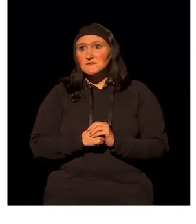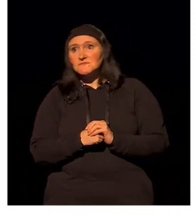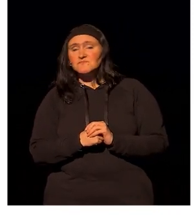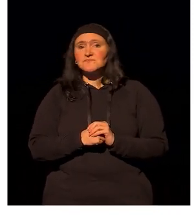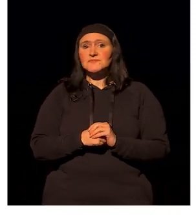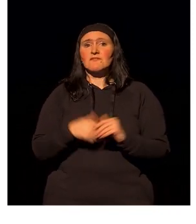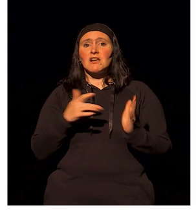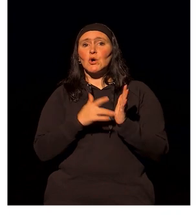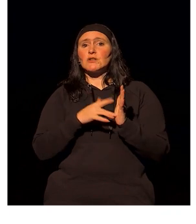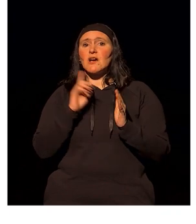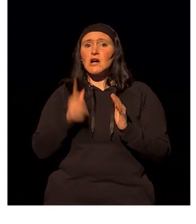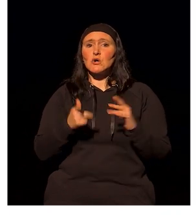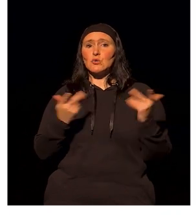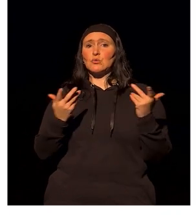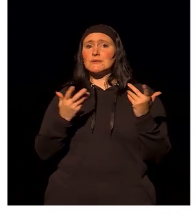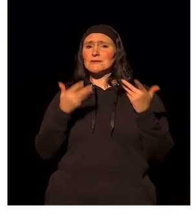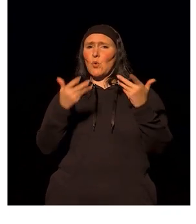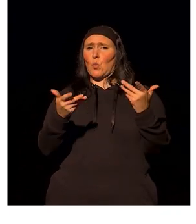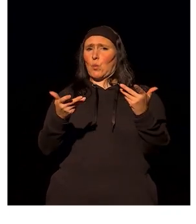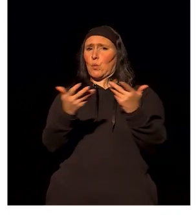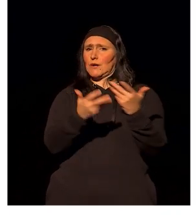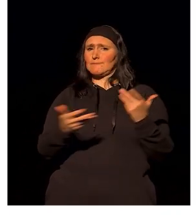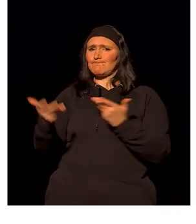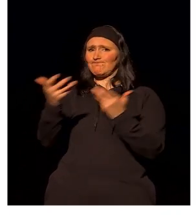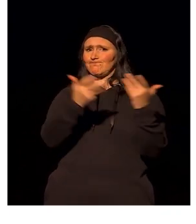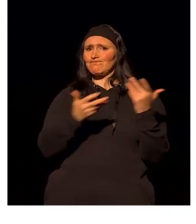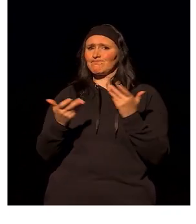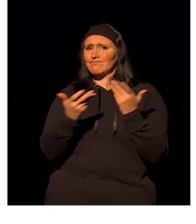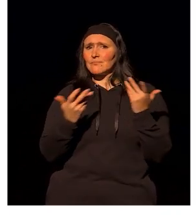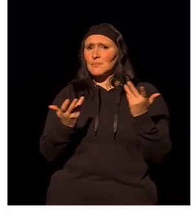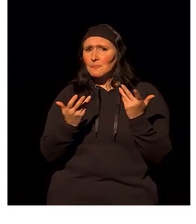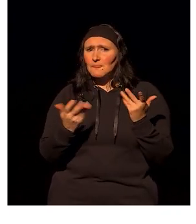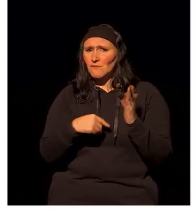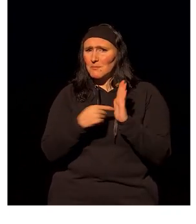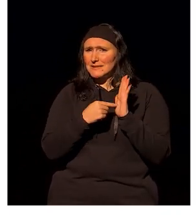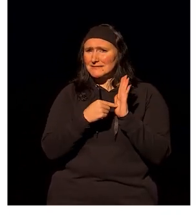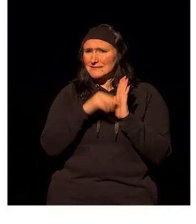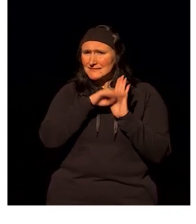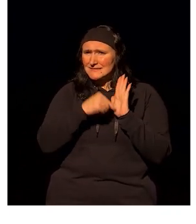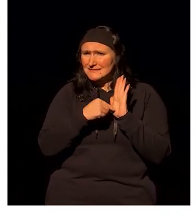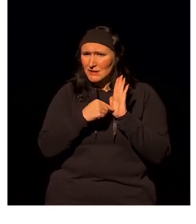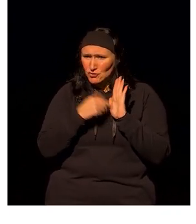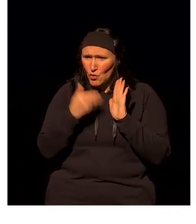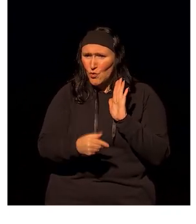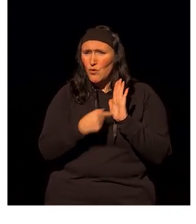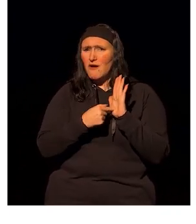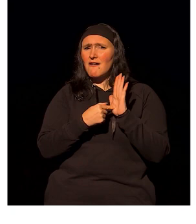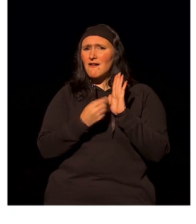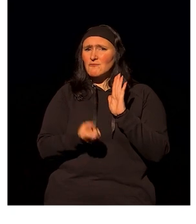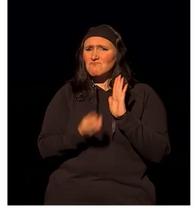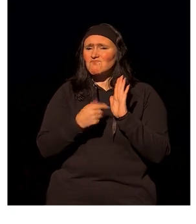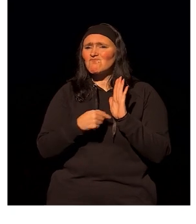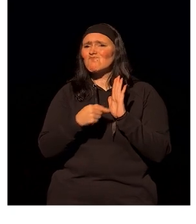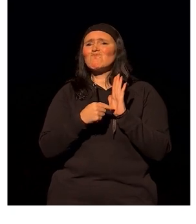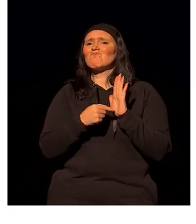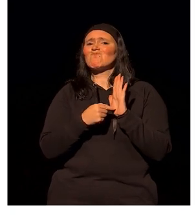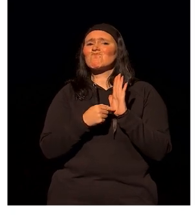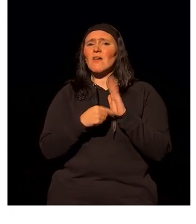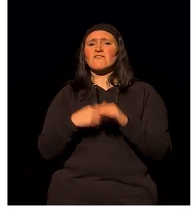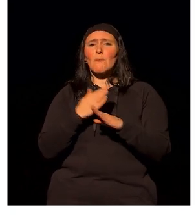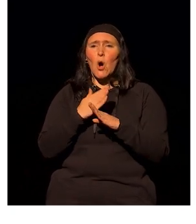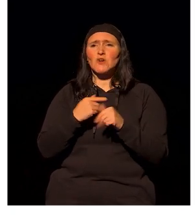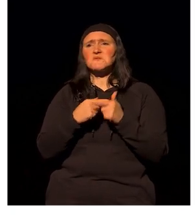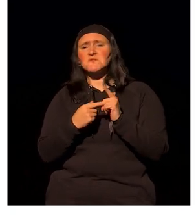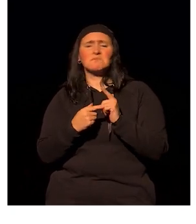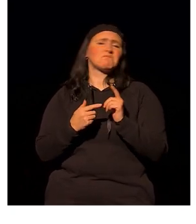Dimensionen und tiefen Dimensionen geht, die eben gerade vom Recht selber und mit dem Verbot nicht erfasst werden. Ich wünsche